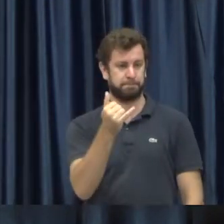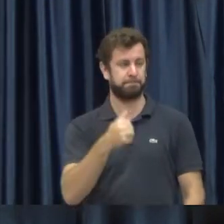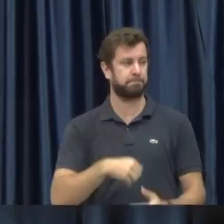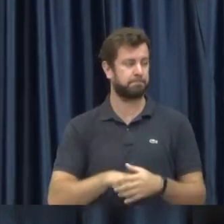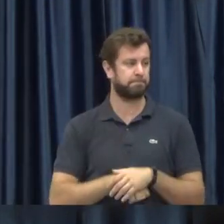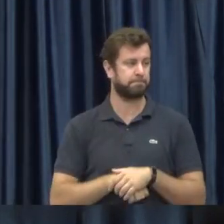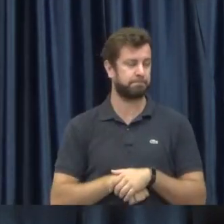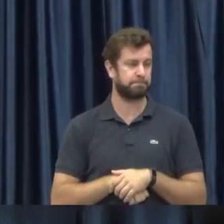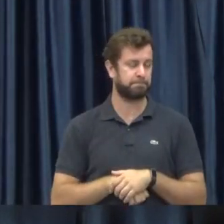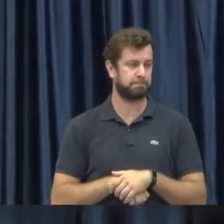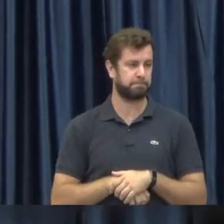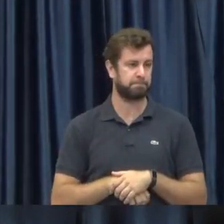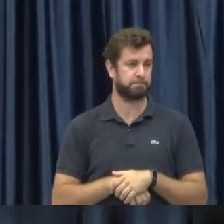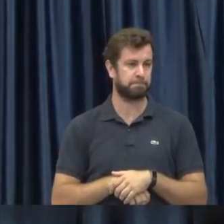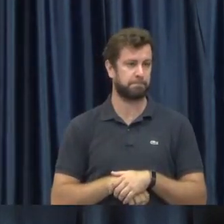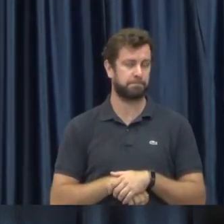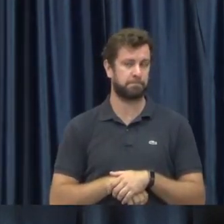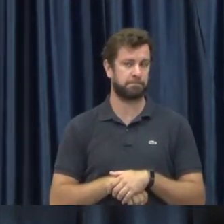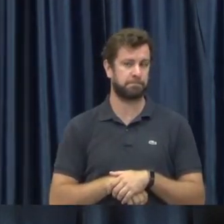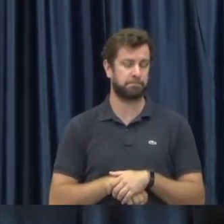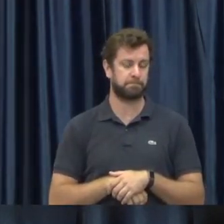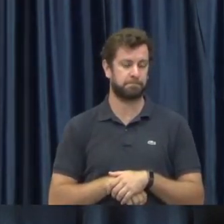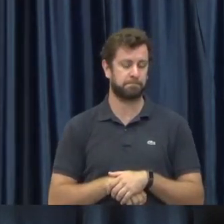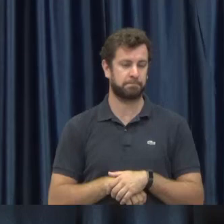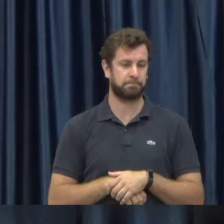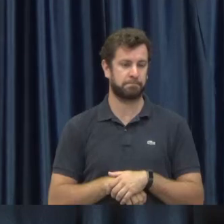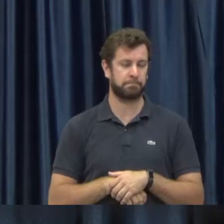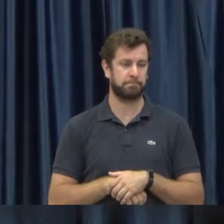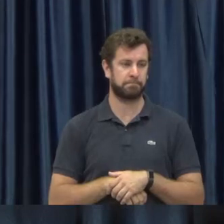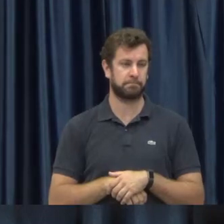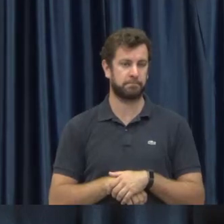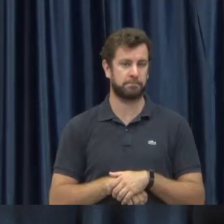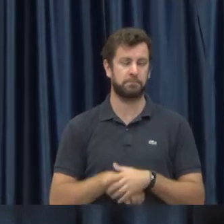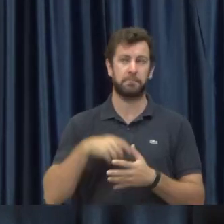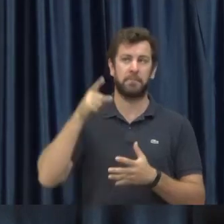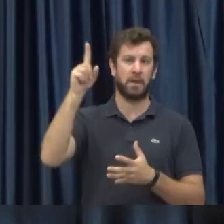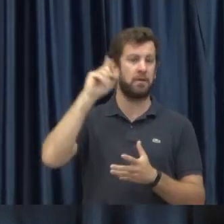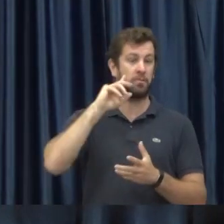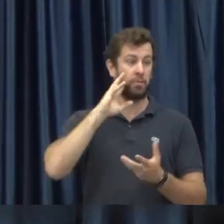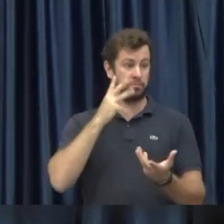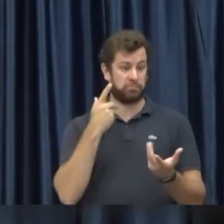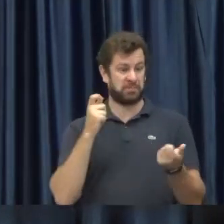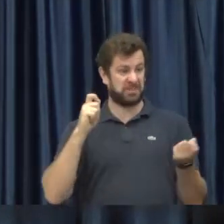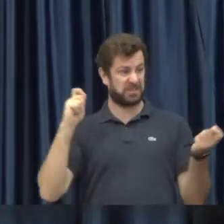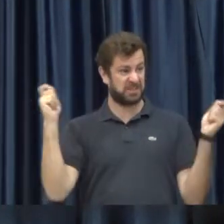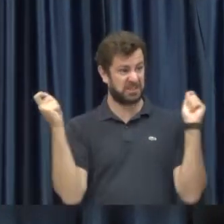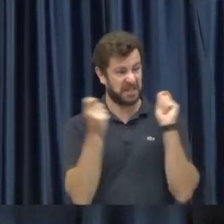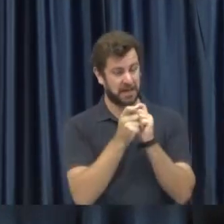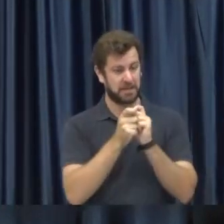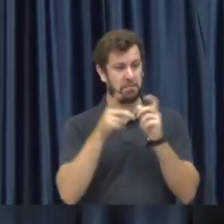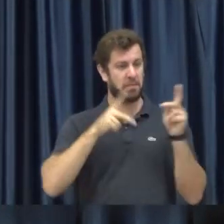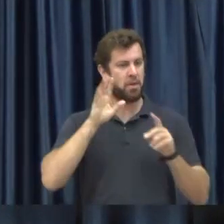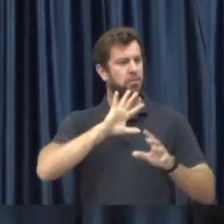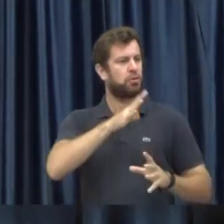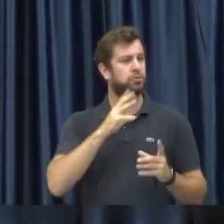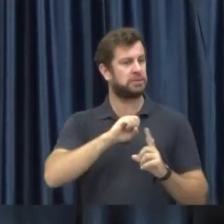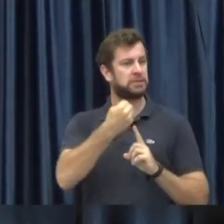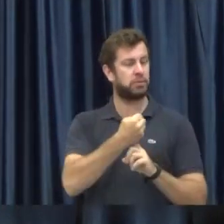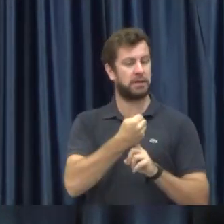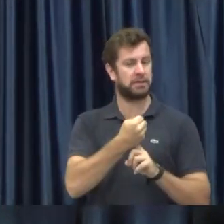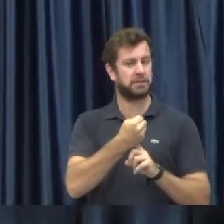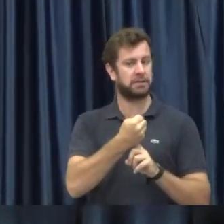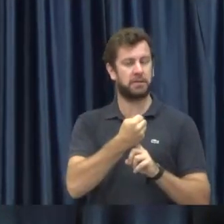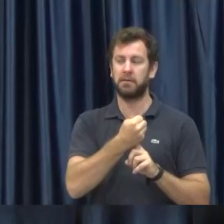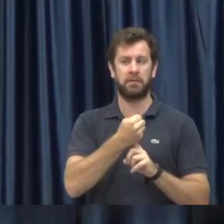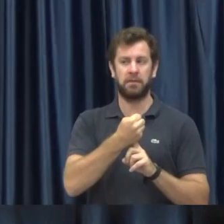مَا بِأَنفُسِهِمْ. Allah will not change the condition of a people until they change that which is in